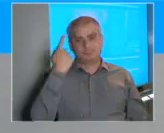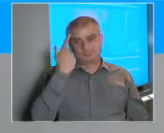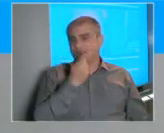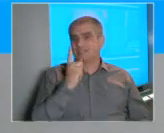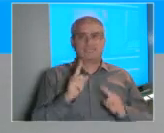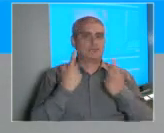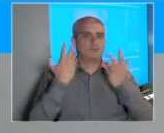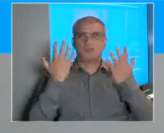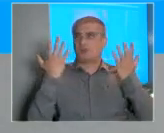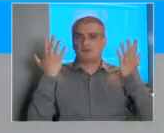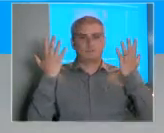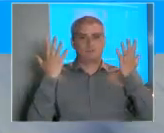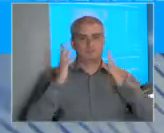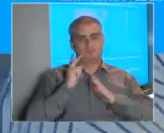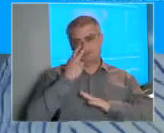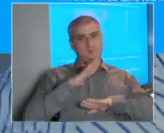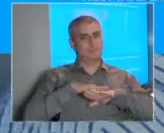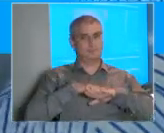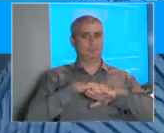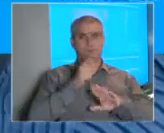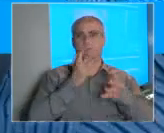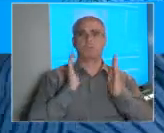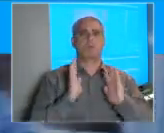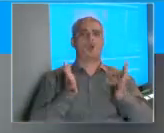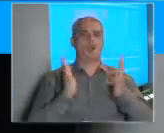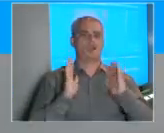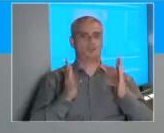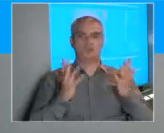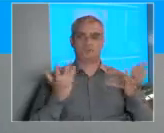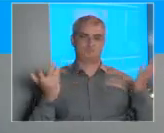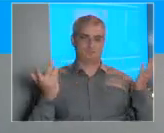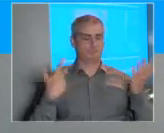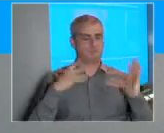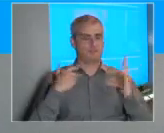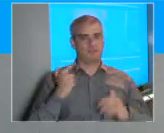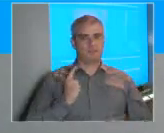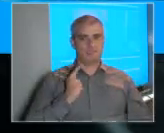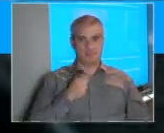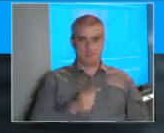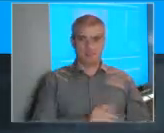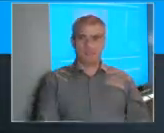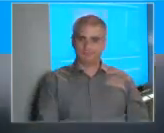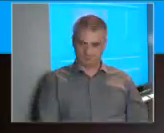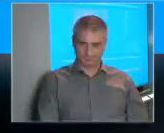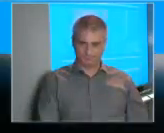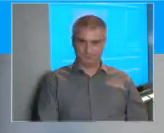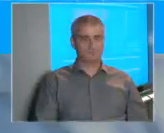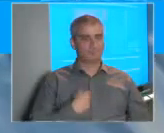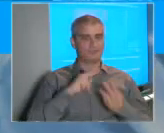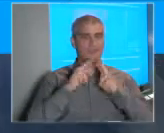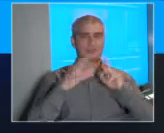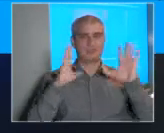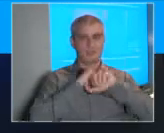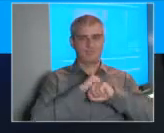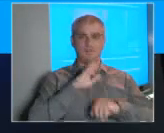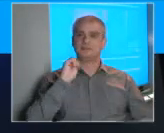אירוע מבחינה מקצועית שהוא מאוד, שאני מאוד מחכה לו. יופי, אז נתראה בערב.